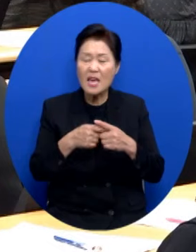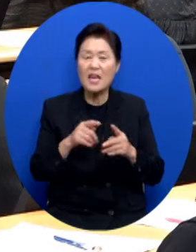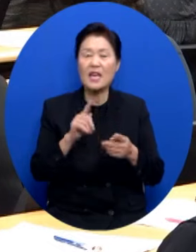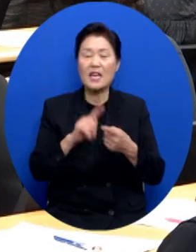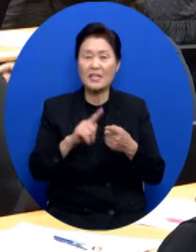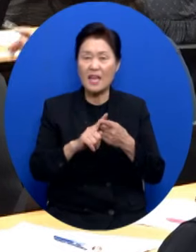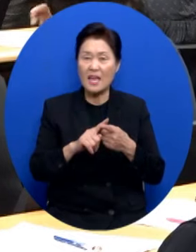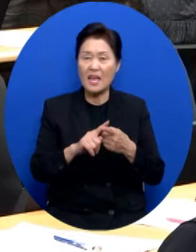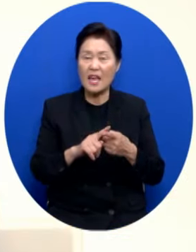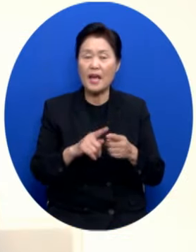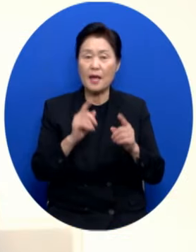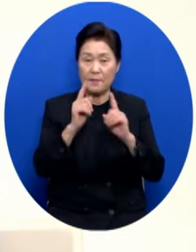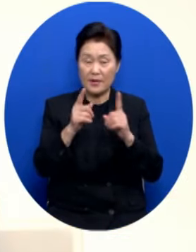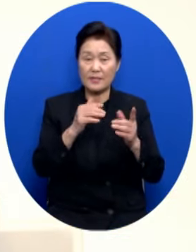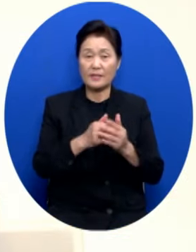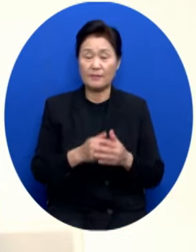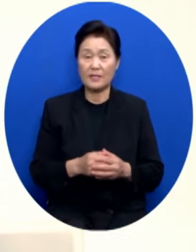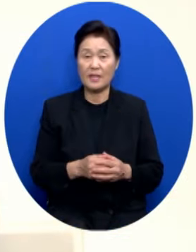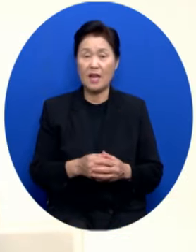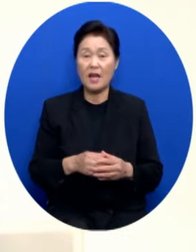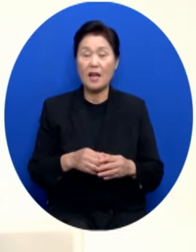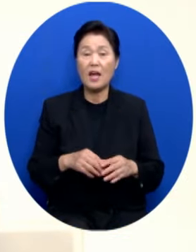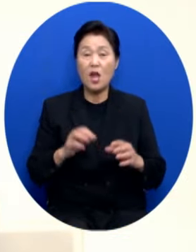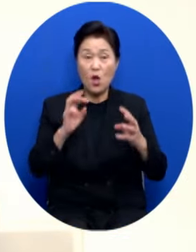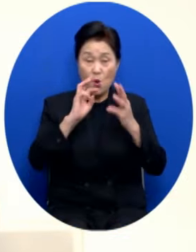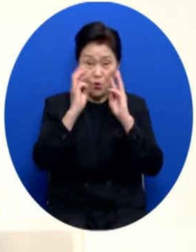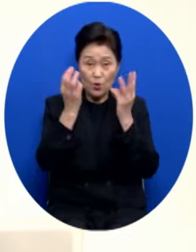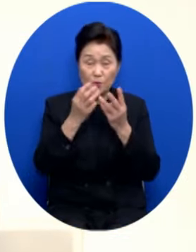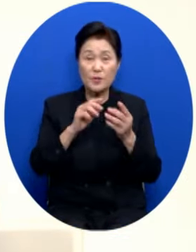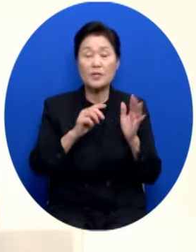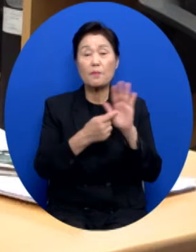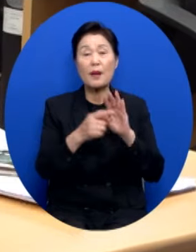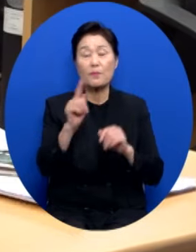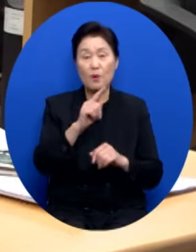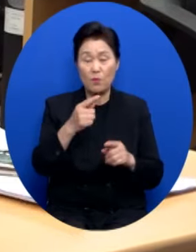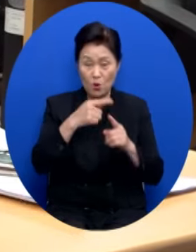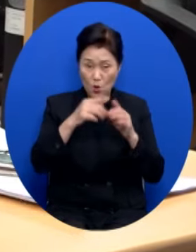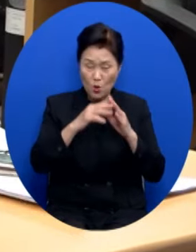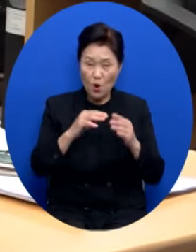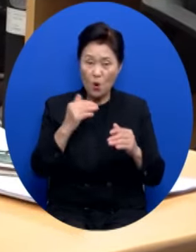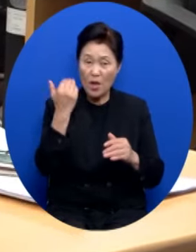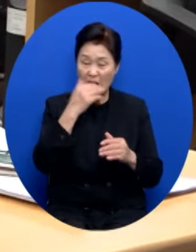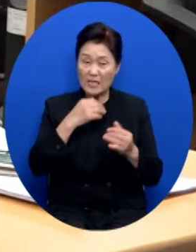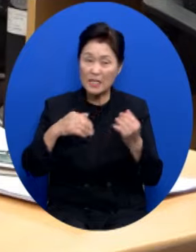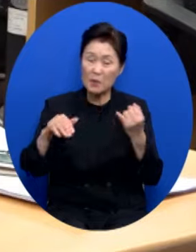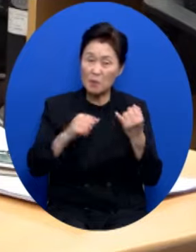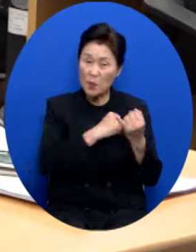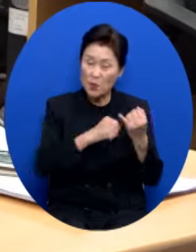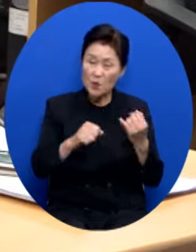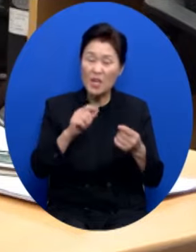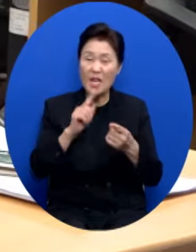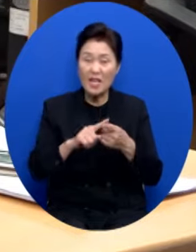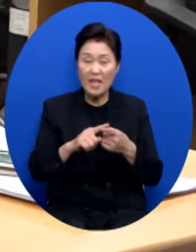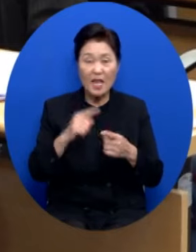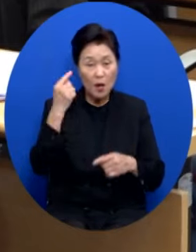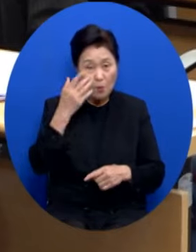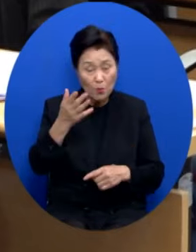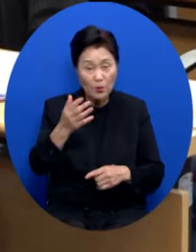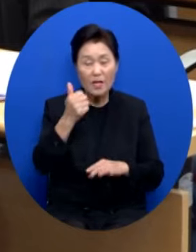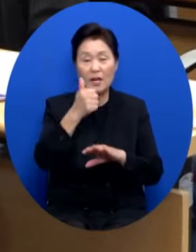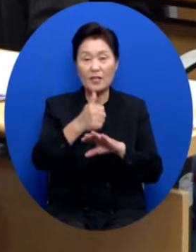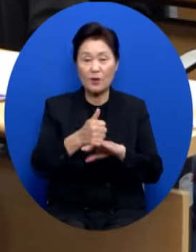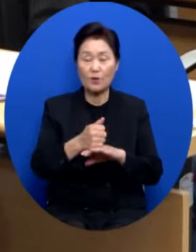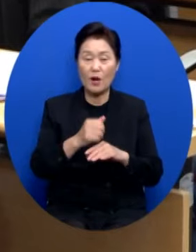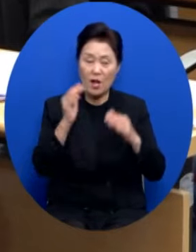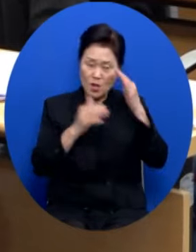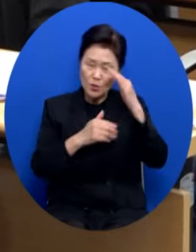기독교 대한감리회 양성평등 총대 워크숍에서 발표된 교회 성폭력 인식에 관한 연회별 설문조사 결과